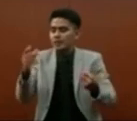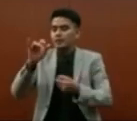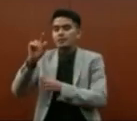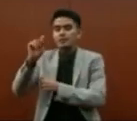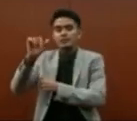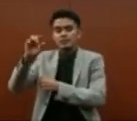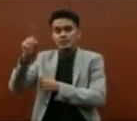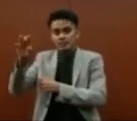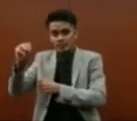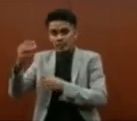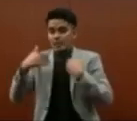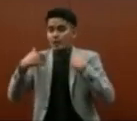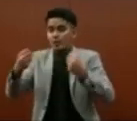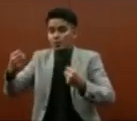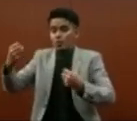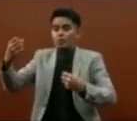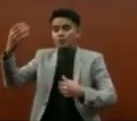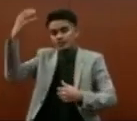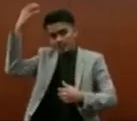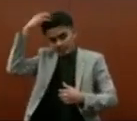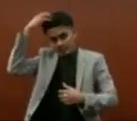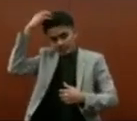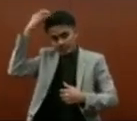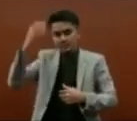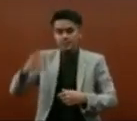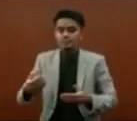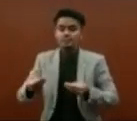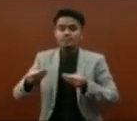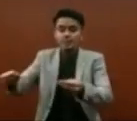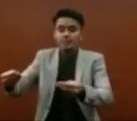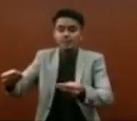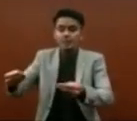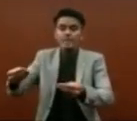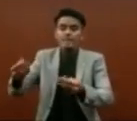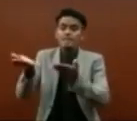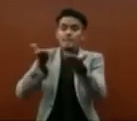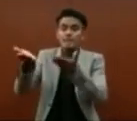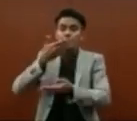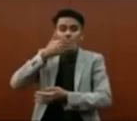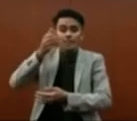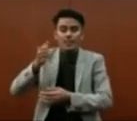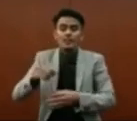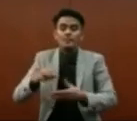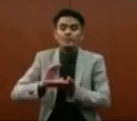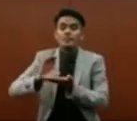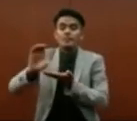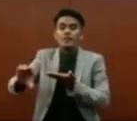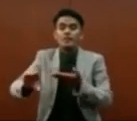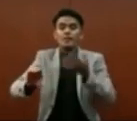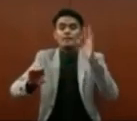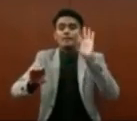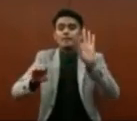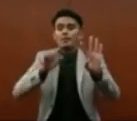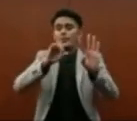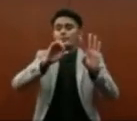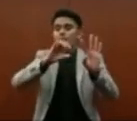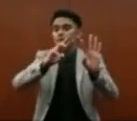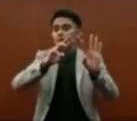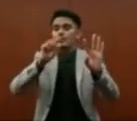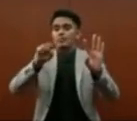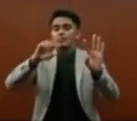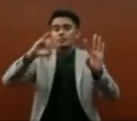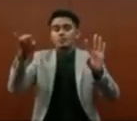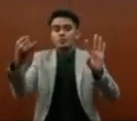selang Ocean yang menawarkan perlindungan kesehatan lebih baik dengan peruntukan faktur enam juta Ringgit yang bakal memberi